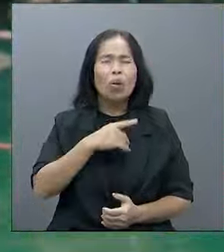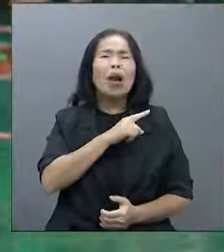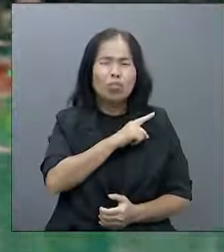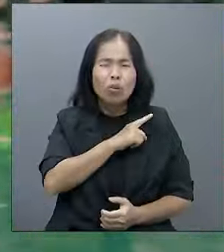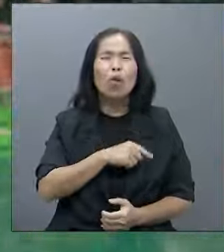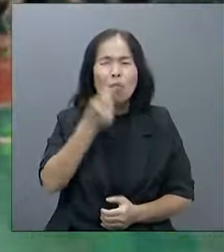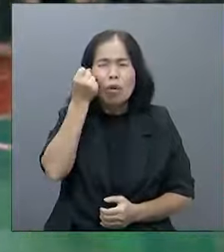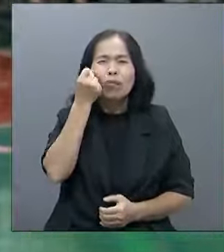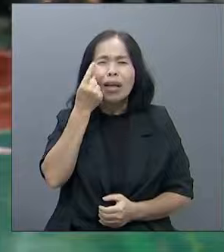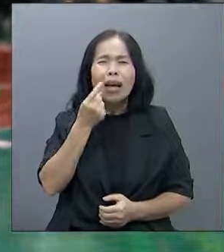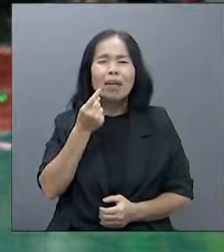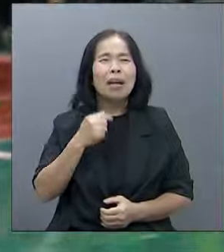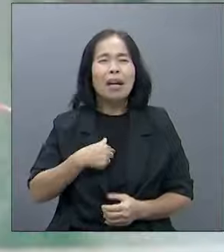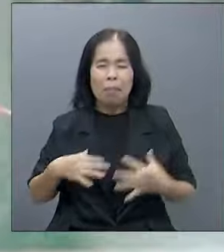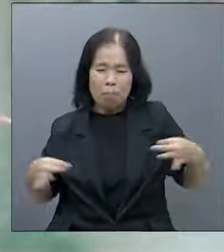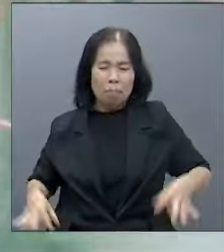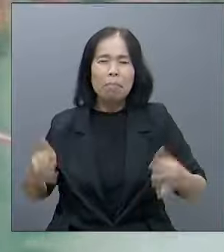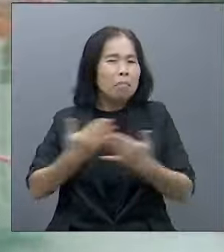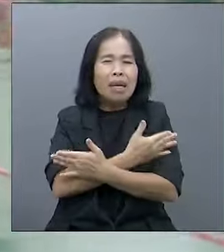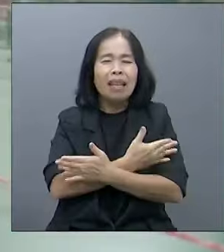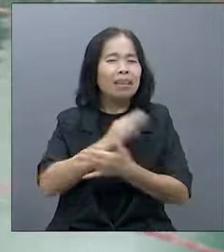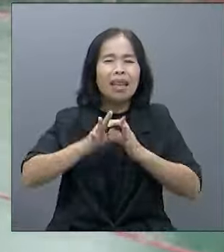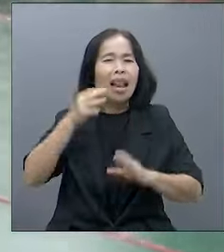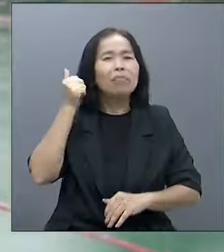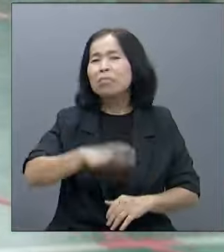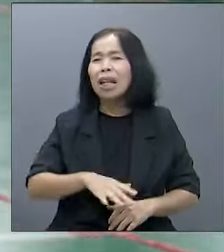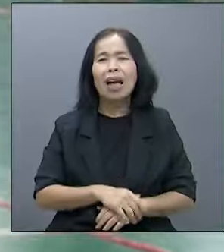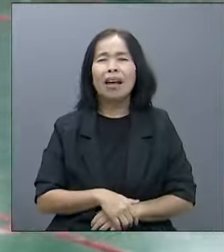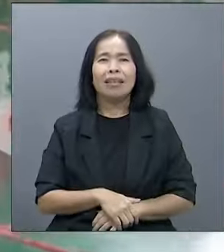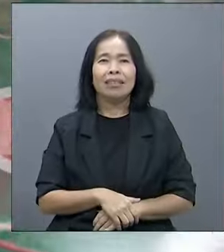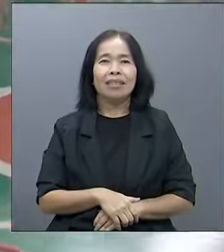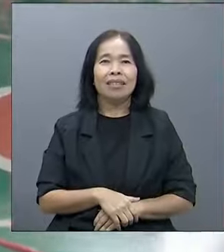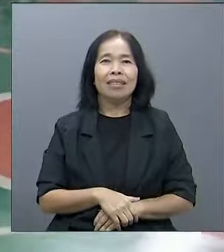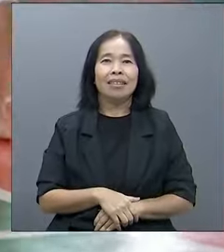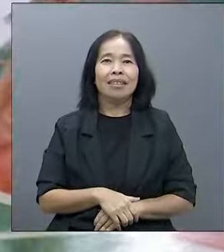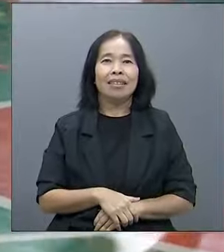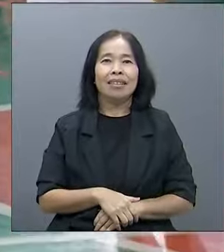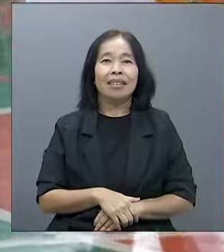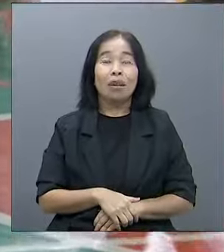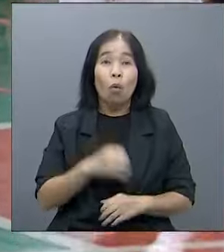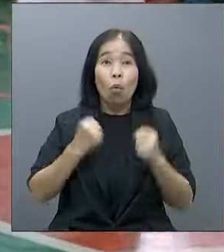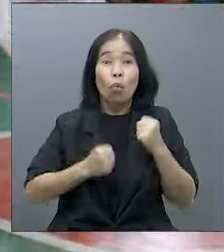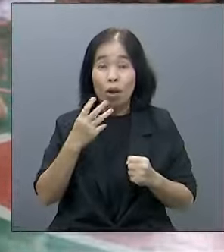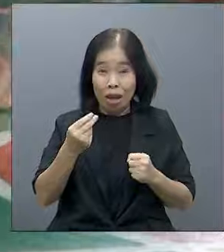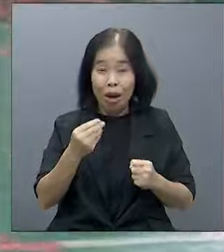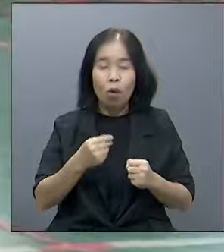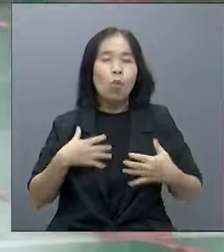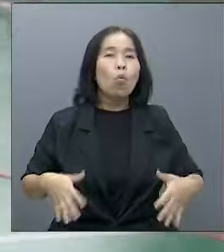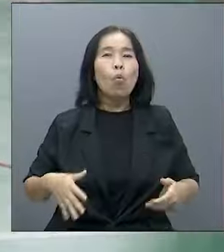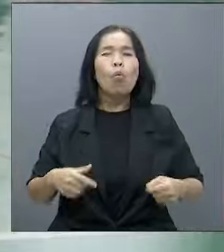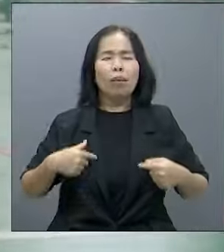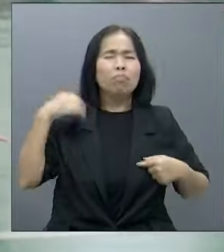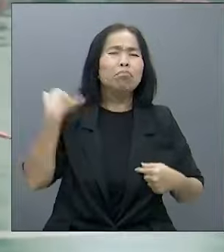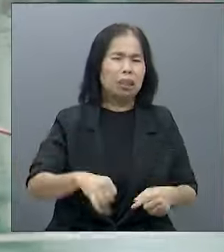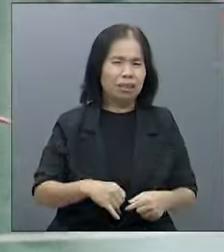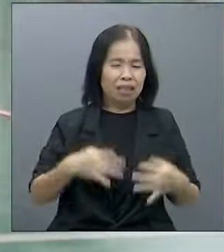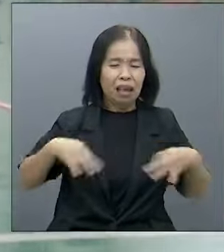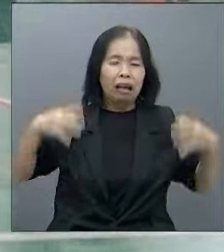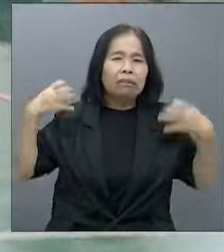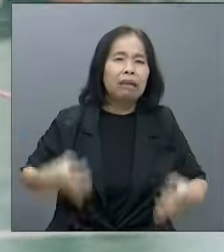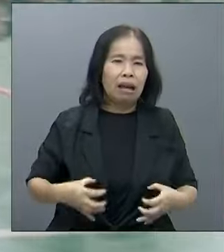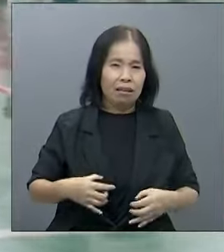ไหมคะเราไม่สามารถเปลี่ยนเป็นชุดนักกีฬาเพื่อไปวิ่งได้ จริงๆชุดชมพูเมื่อกี้คือวิ่งเร็วนะแต่หนักชุดหนักขนชุ